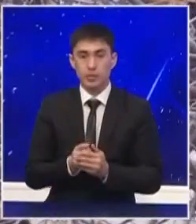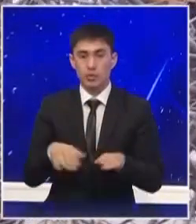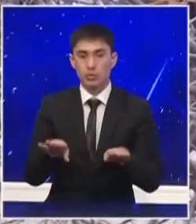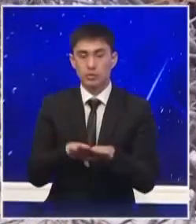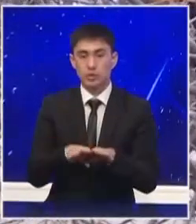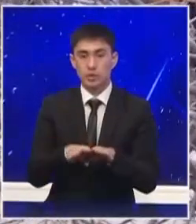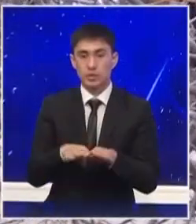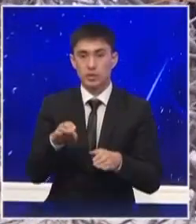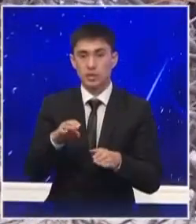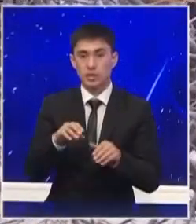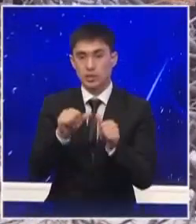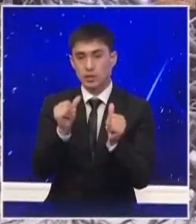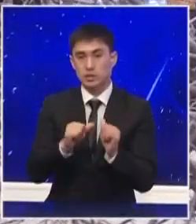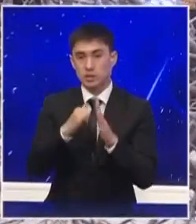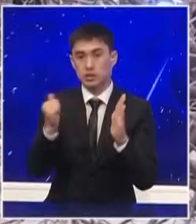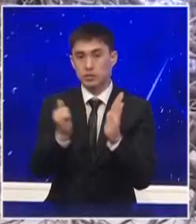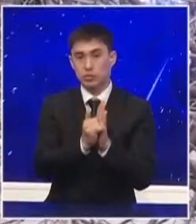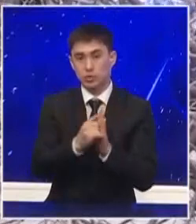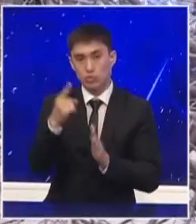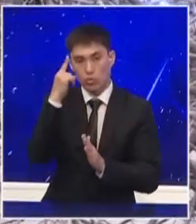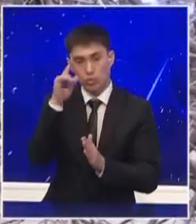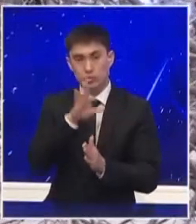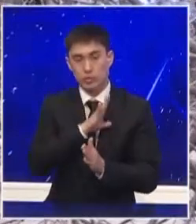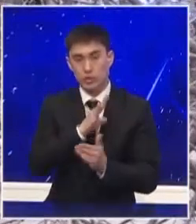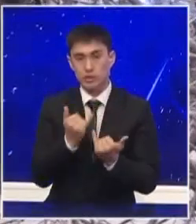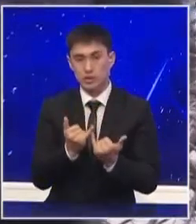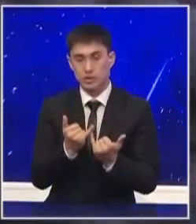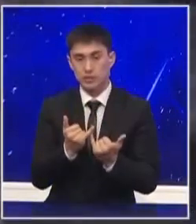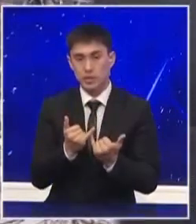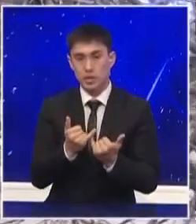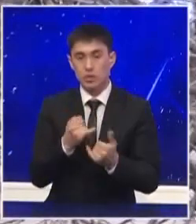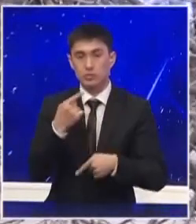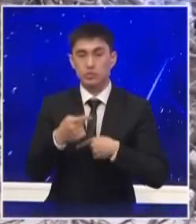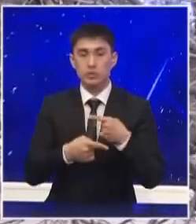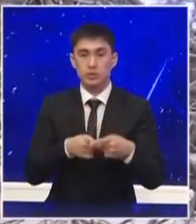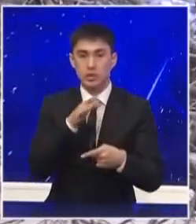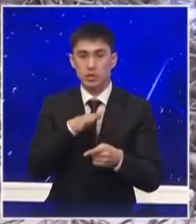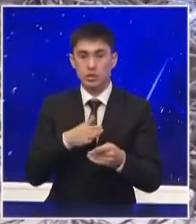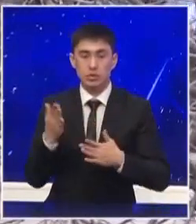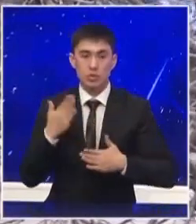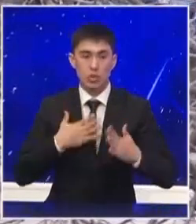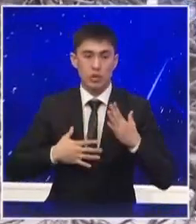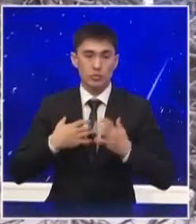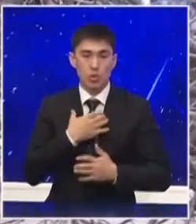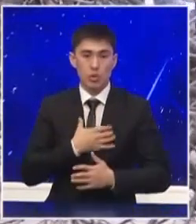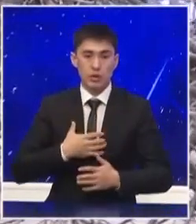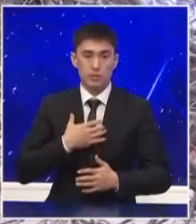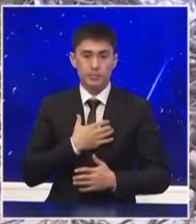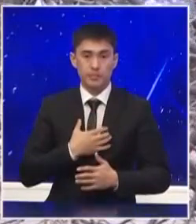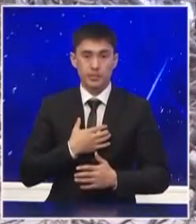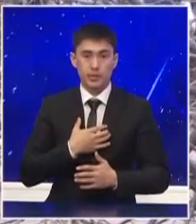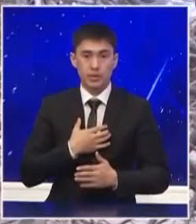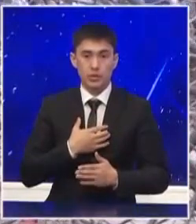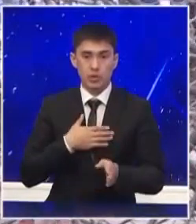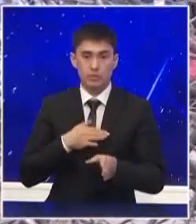бір ескертіс болса деген ойымыз болған, сол енді біраз уақыттан бері толғанып,